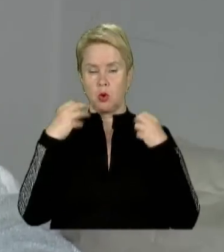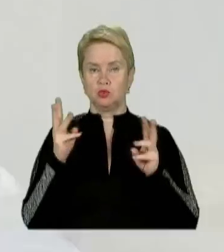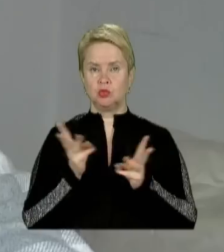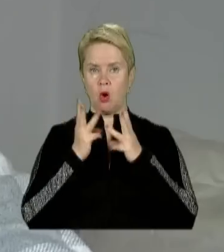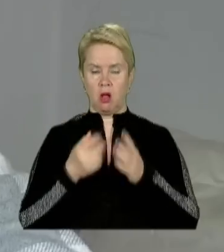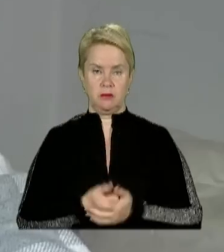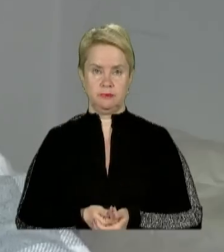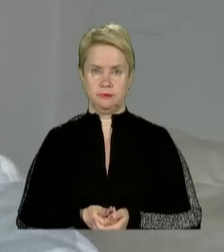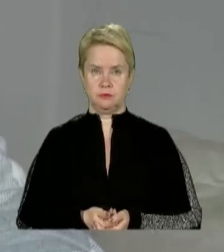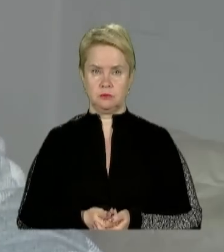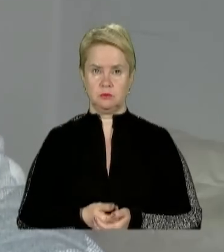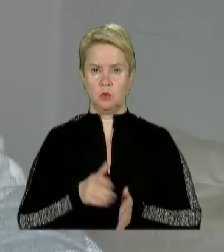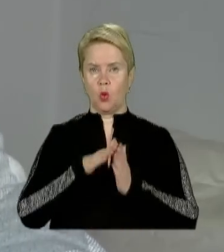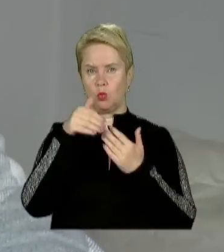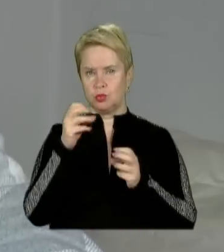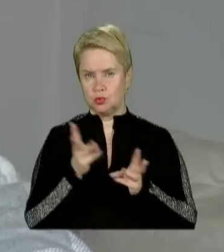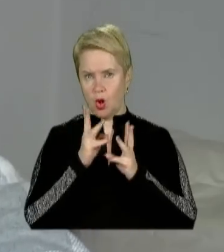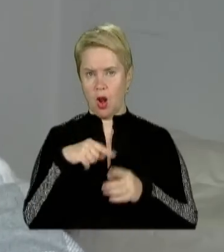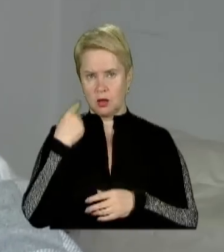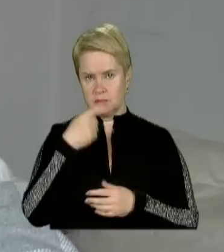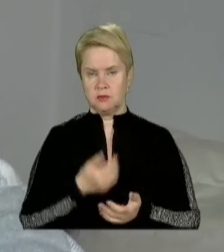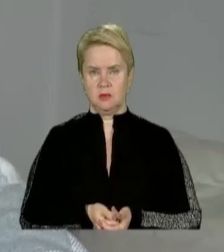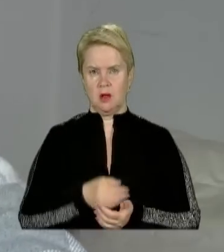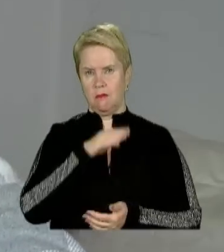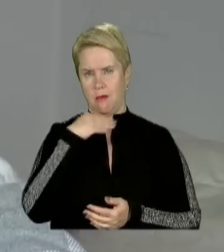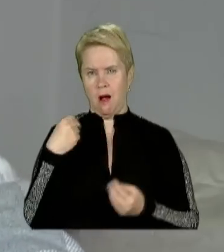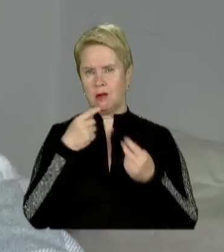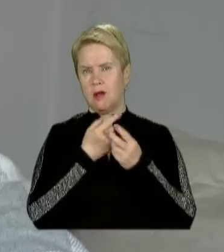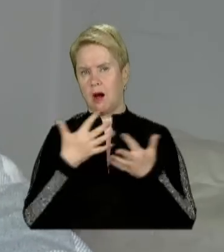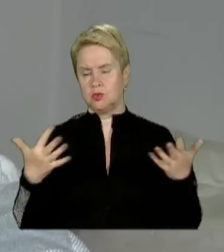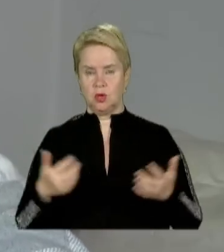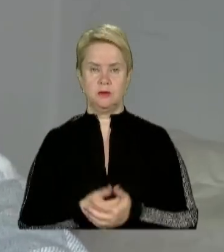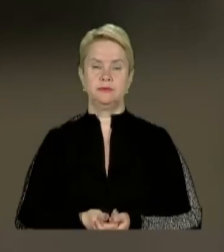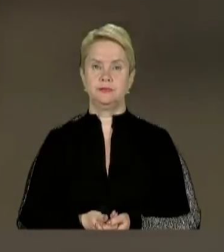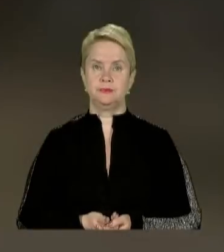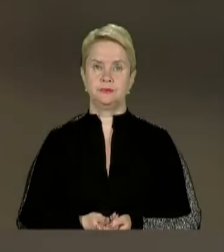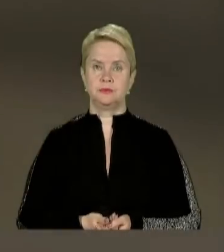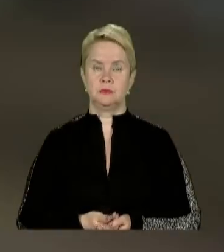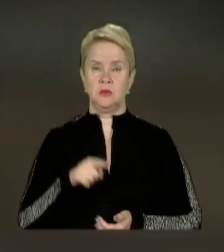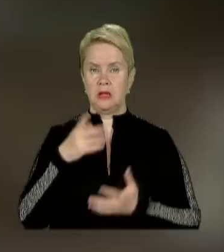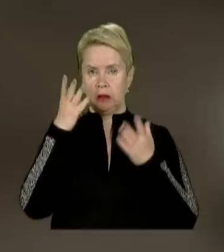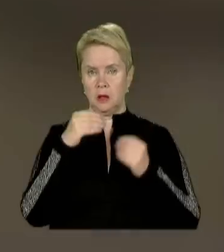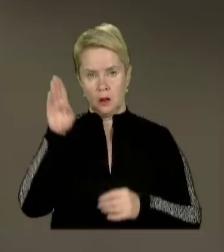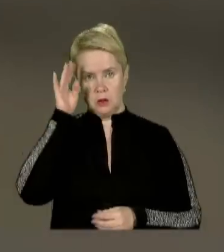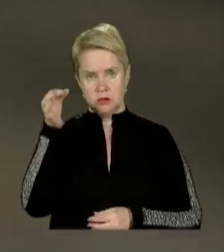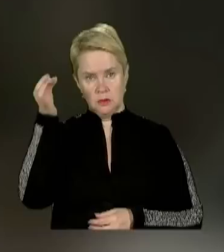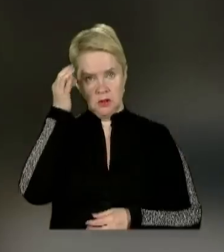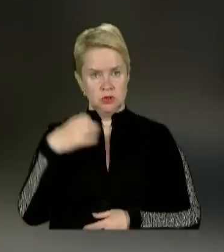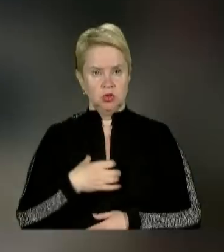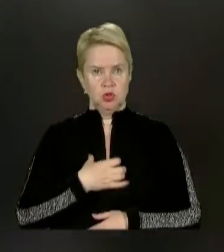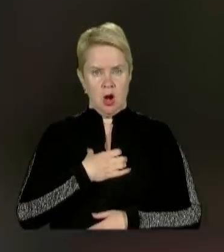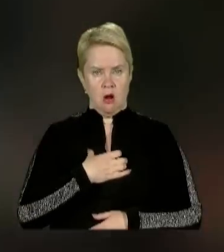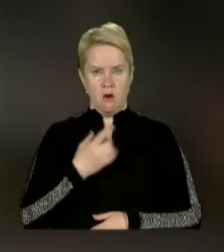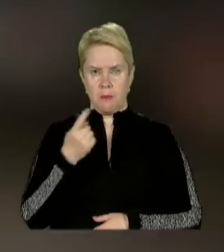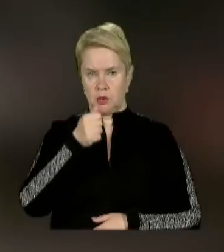згоріла. Ноутбук згорів особистий. Багато речей. Ті дні хлопець згадує із жахом.